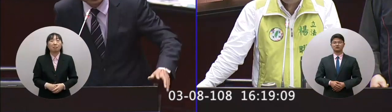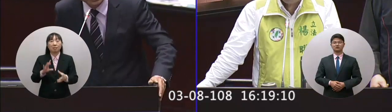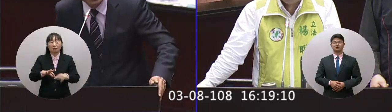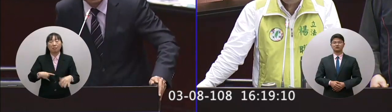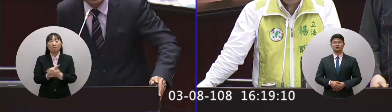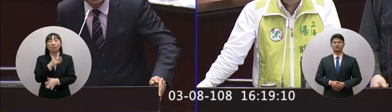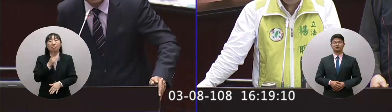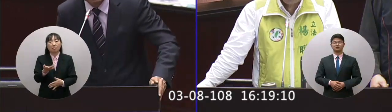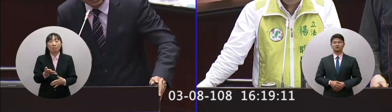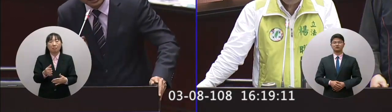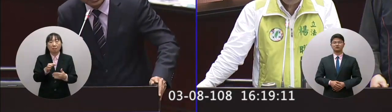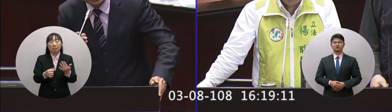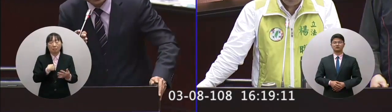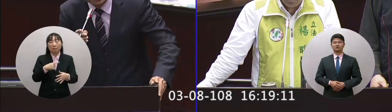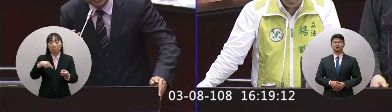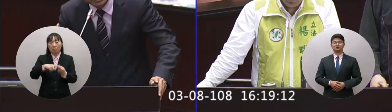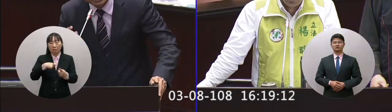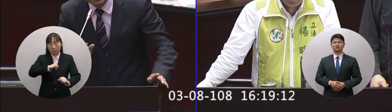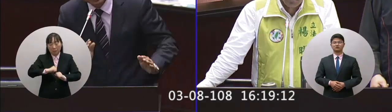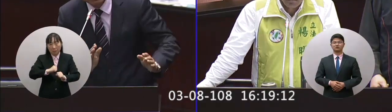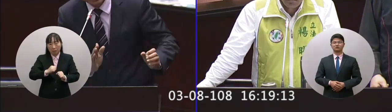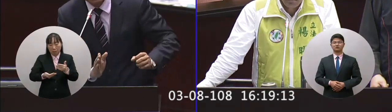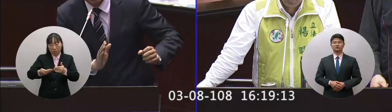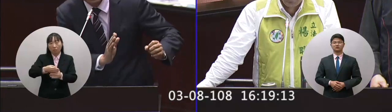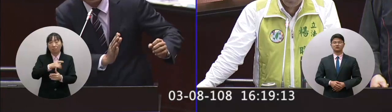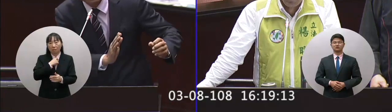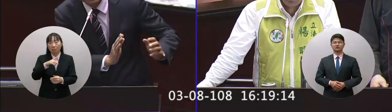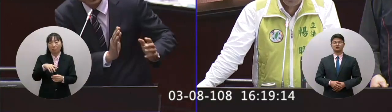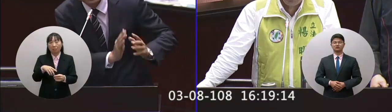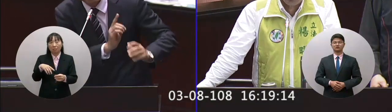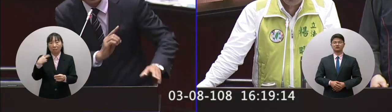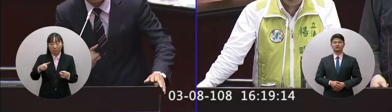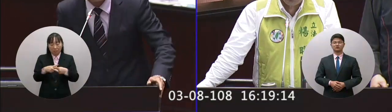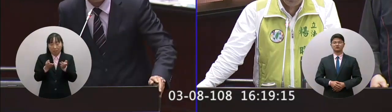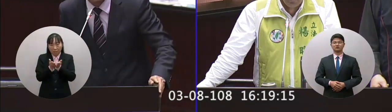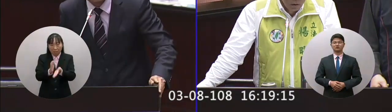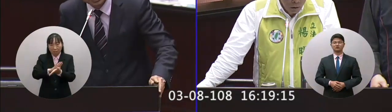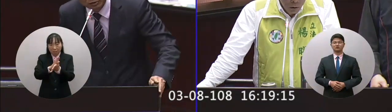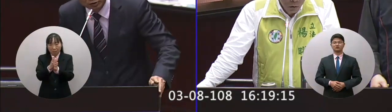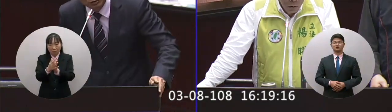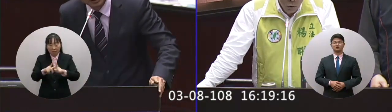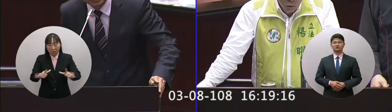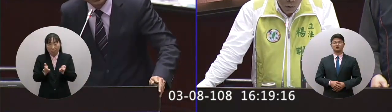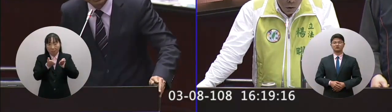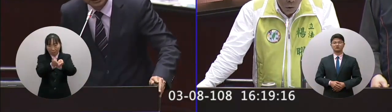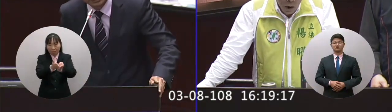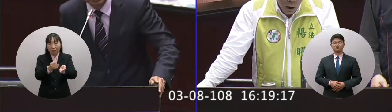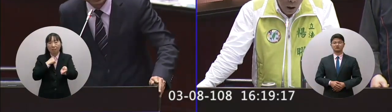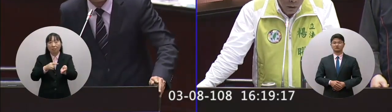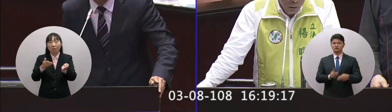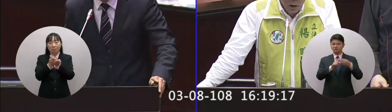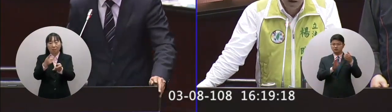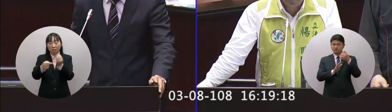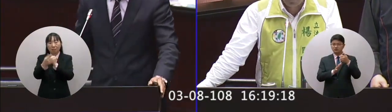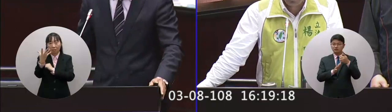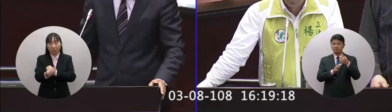个配合底下，应该是要提升竞争力，提升竞争力就是要把小船结合起来变大船，所以这个船数的减少，这个也是